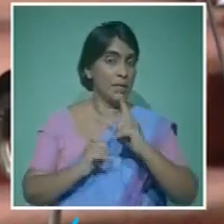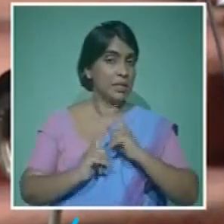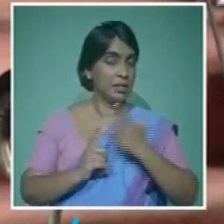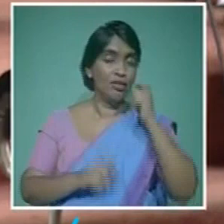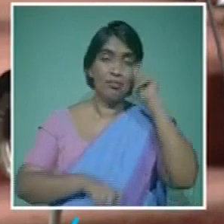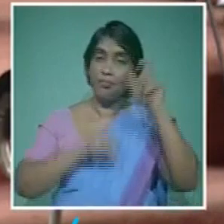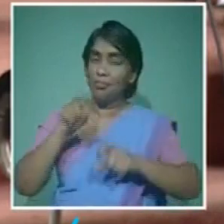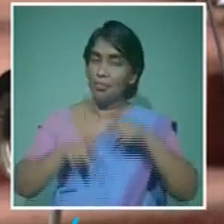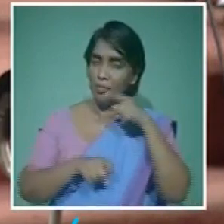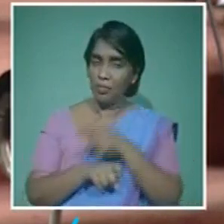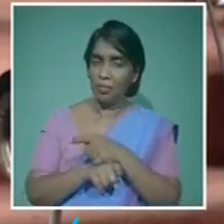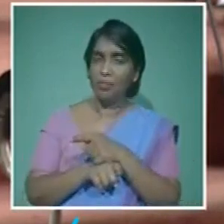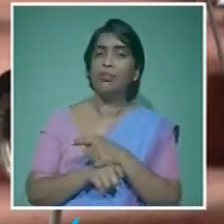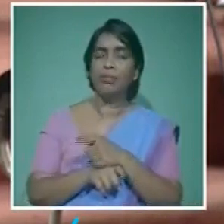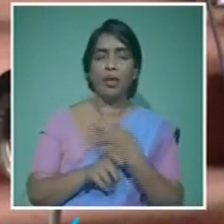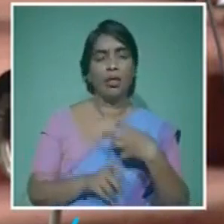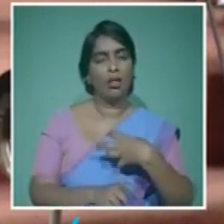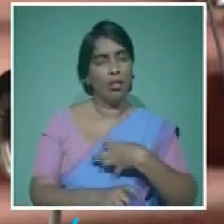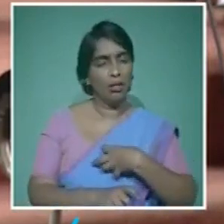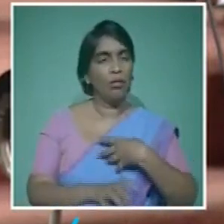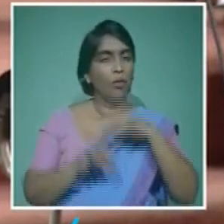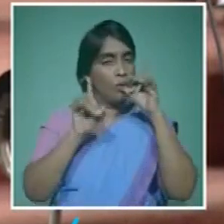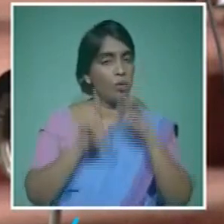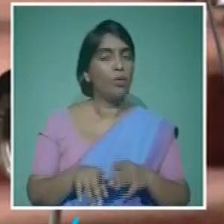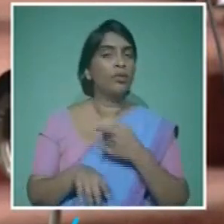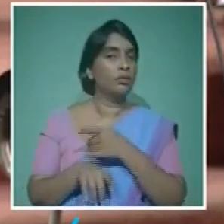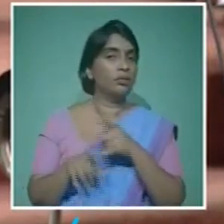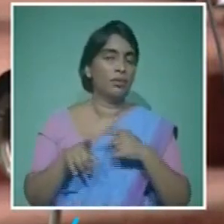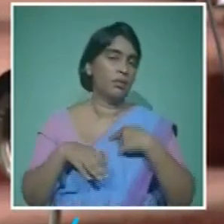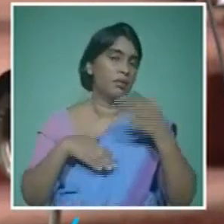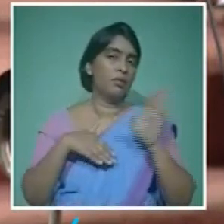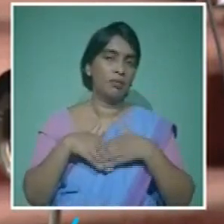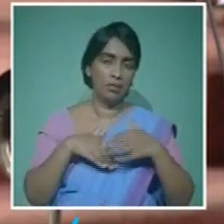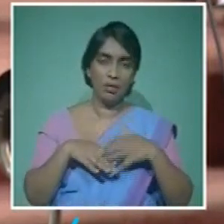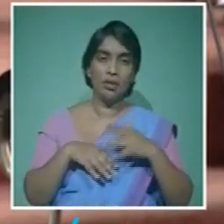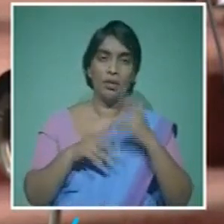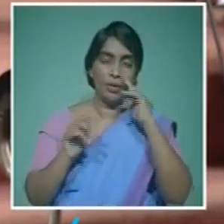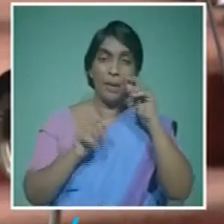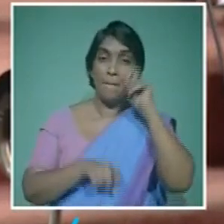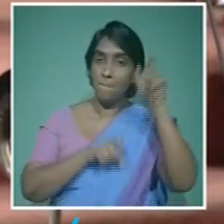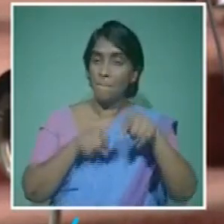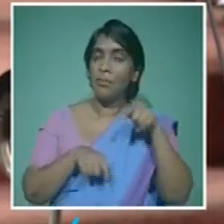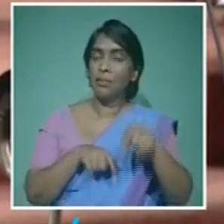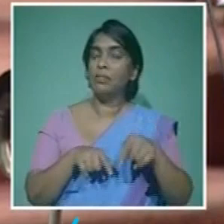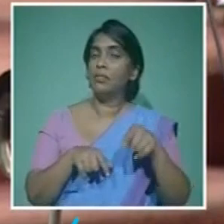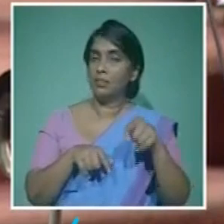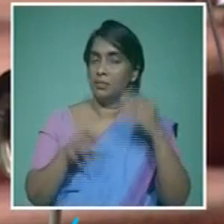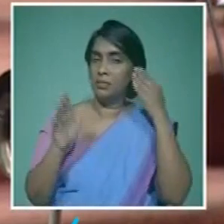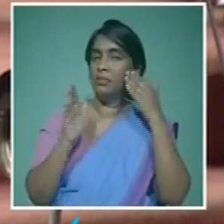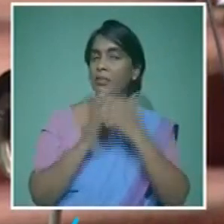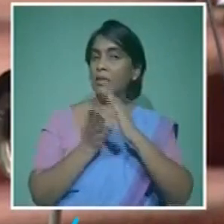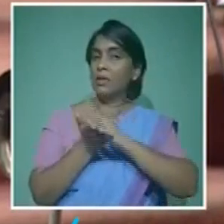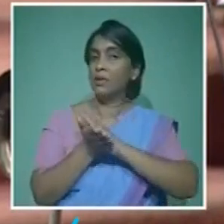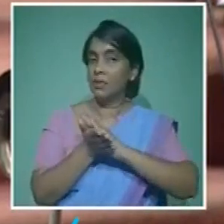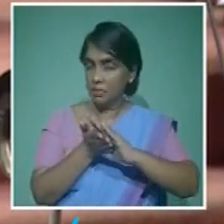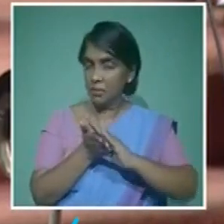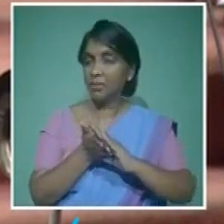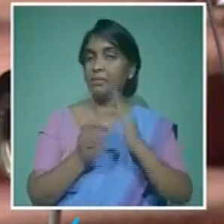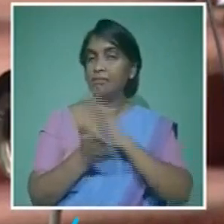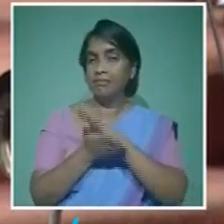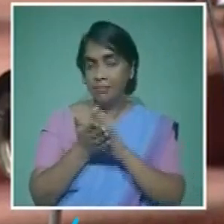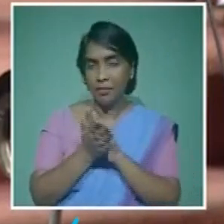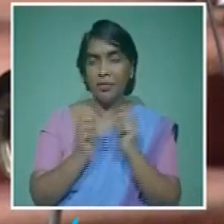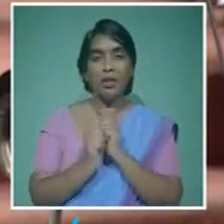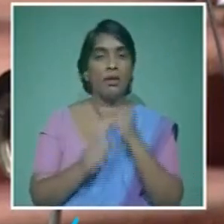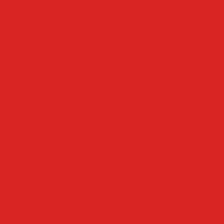மக்கள் துன்பப்படுகிறார்களோ அதே அளவு துன்பம் அவர்களுக்கும் இருக்கின்றது. இவைகளையெல்லாம் நிவர்த்தி செய்வதற்கு அரசு கட்டாயமான முயற்சி எடுக்க வேண்டும் என்று